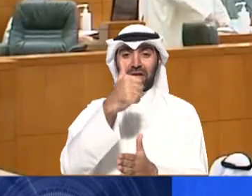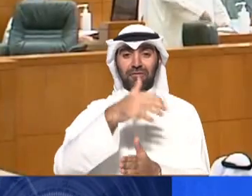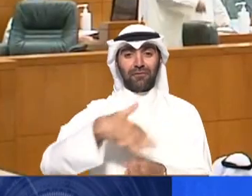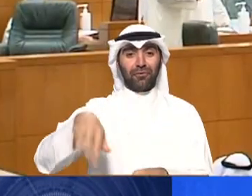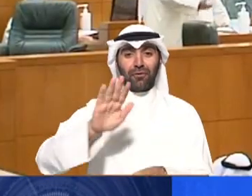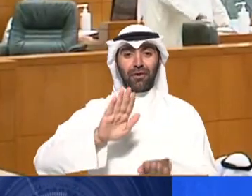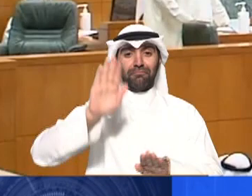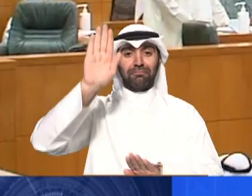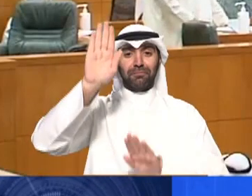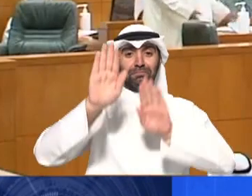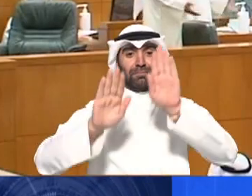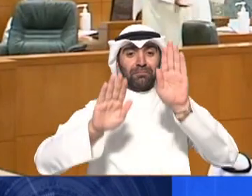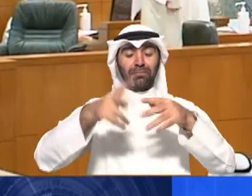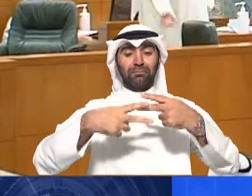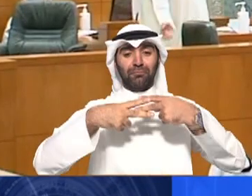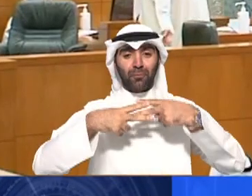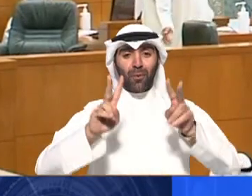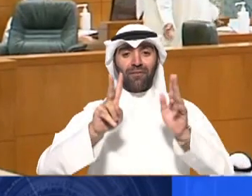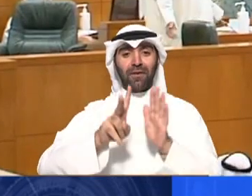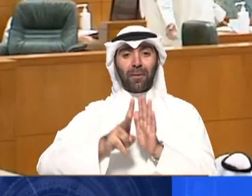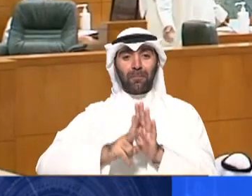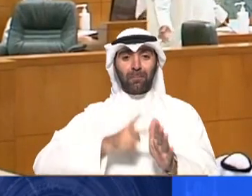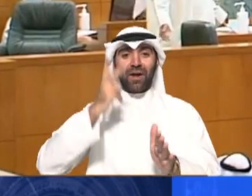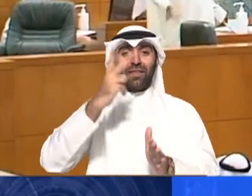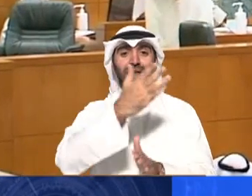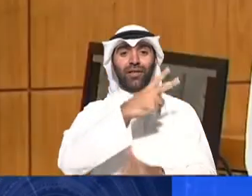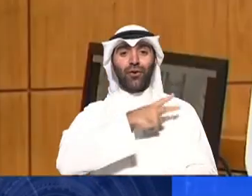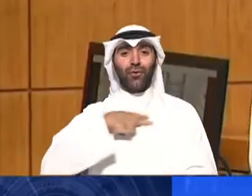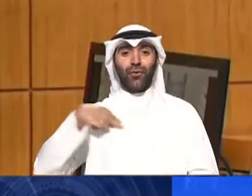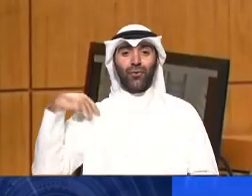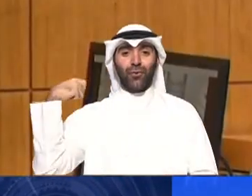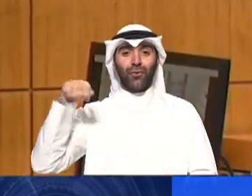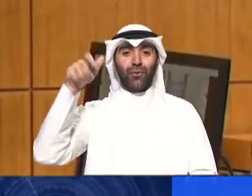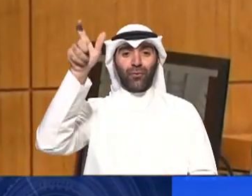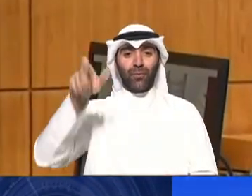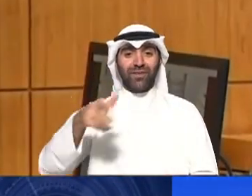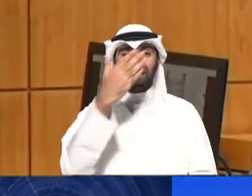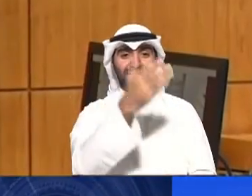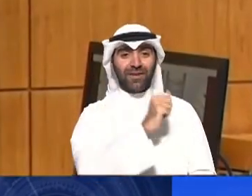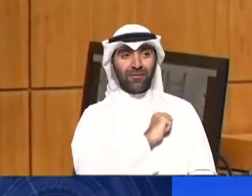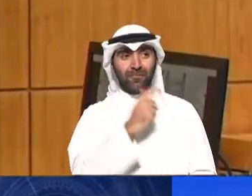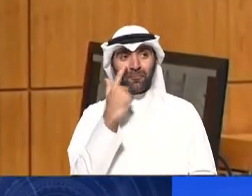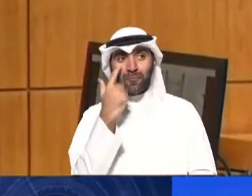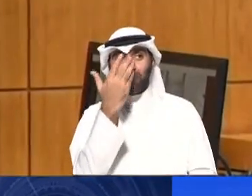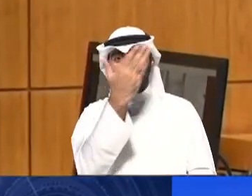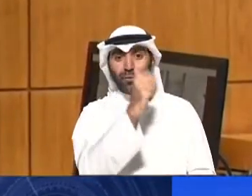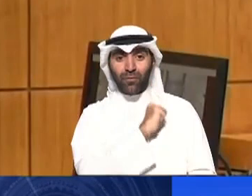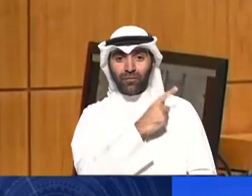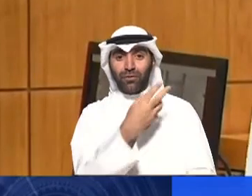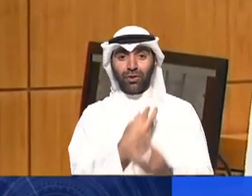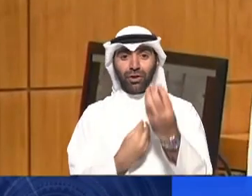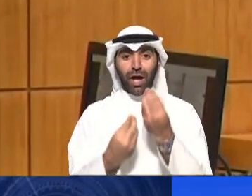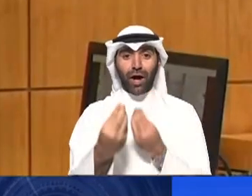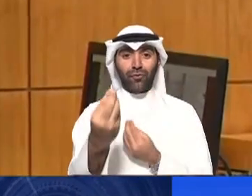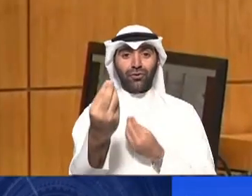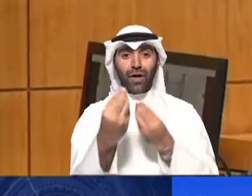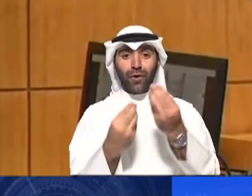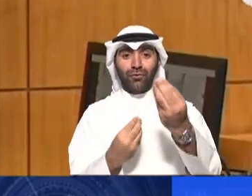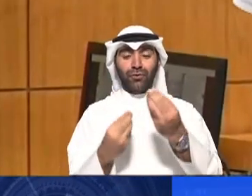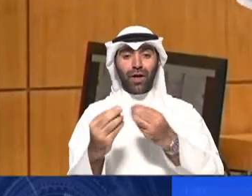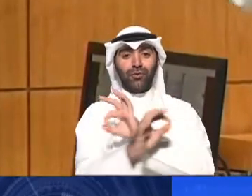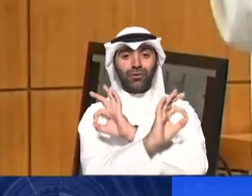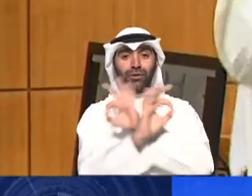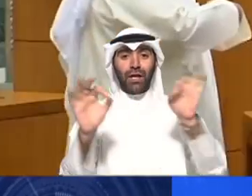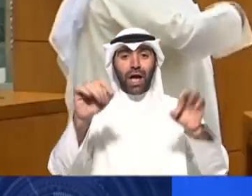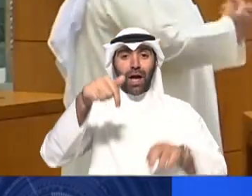طلب طرح الثقة، وحددت جلسة اليوم الخميس بأن يكون هناك التصويت على هذا الطلب. وقد جدد مجلس الأمة الثقة